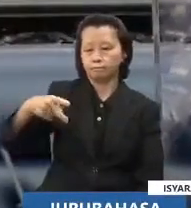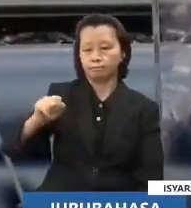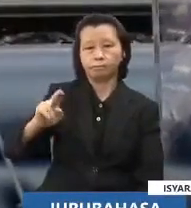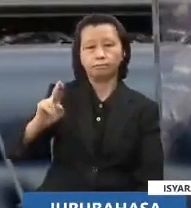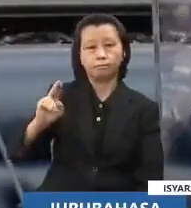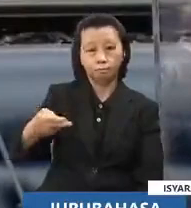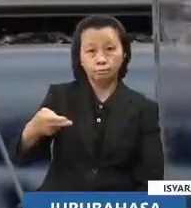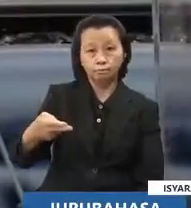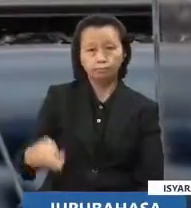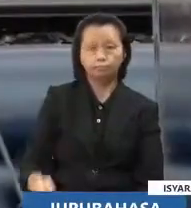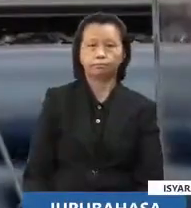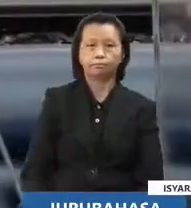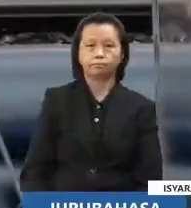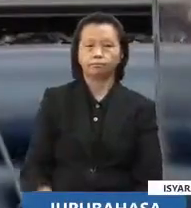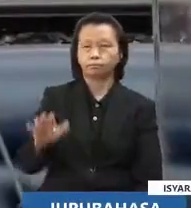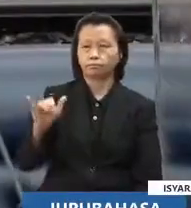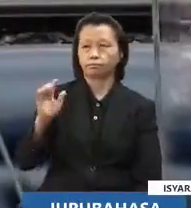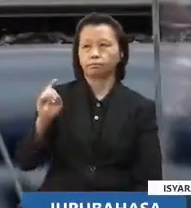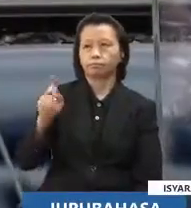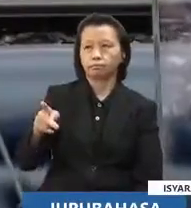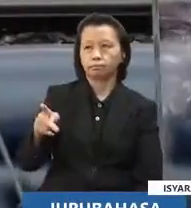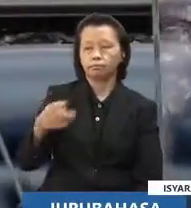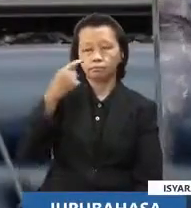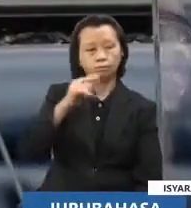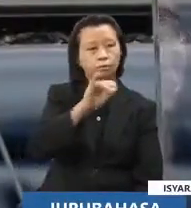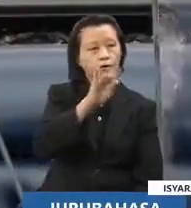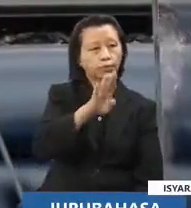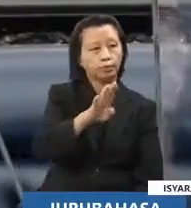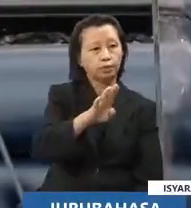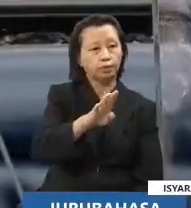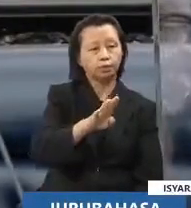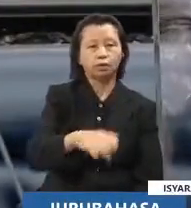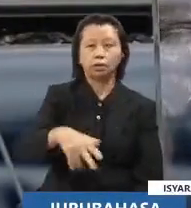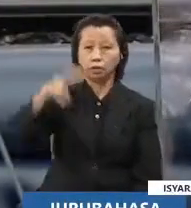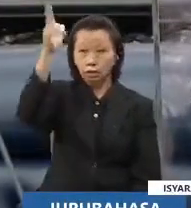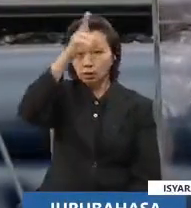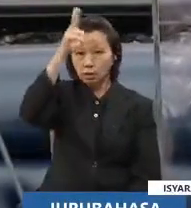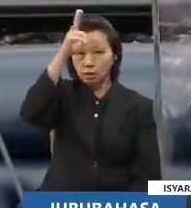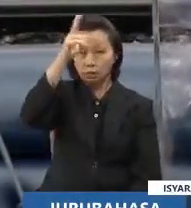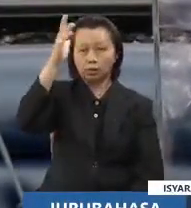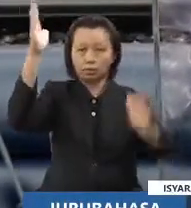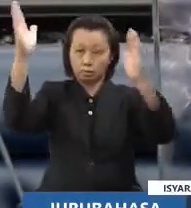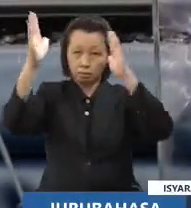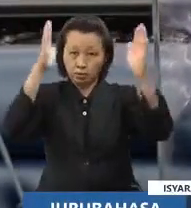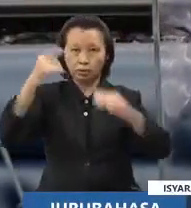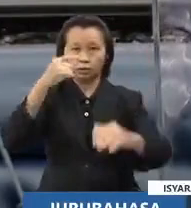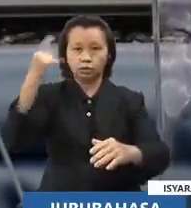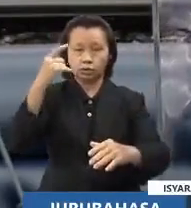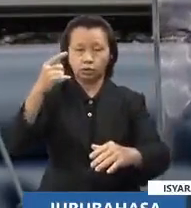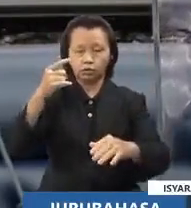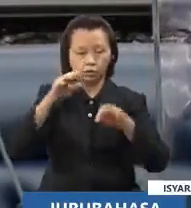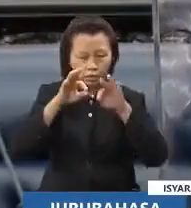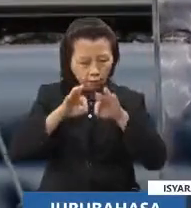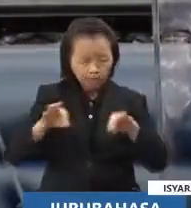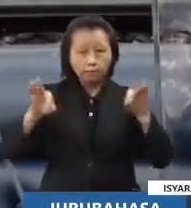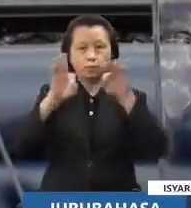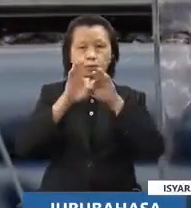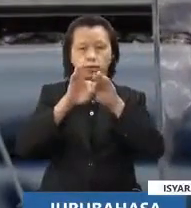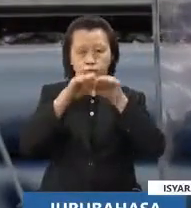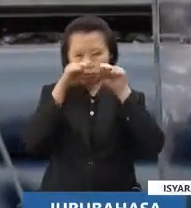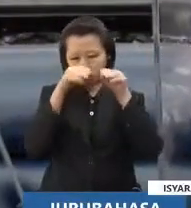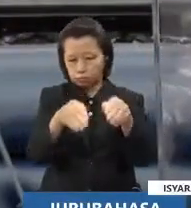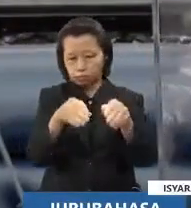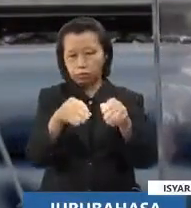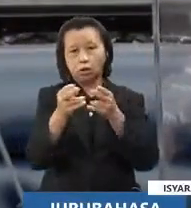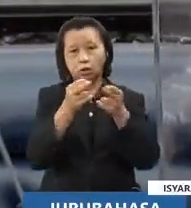Dipertua, untuk makluman ahli Yang Berhormat, Kerajaan Persekutuan sentiasa mengambil berat dan